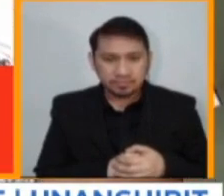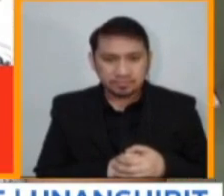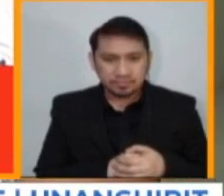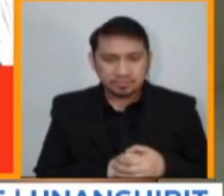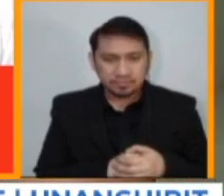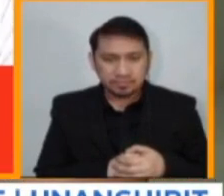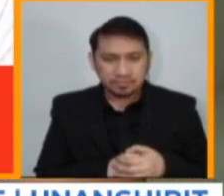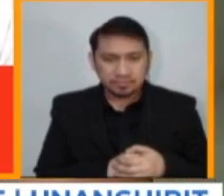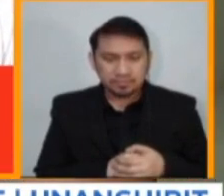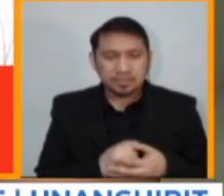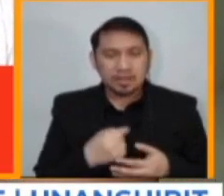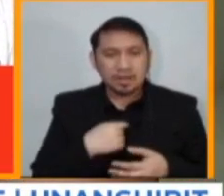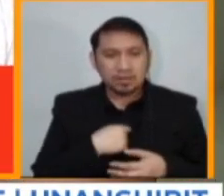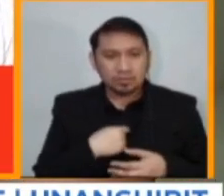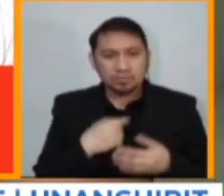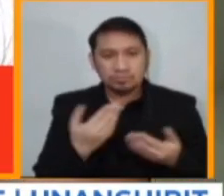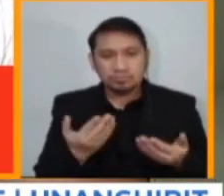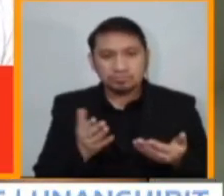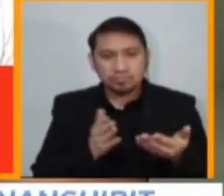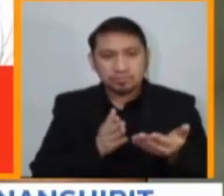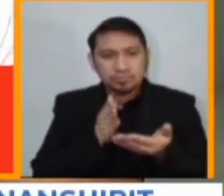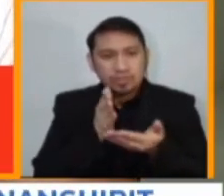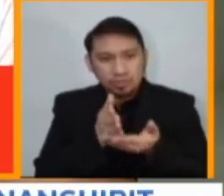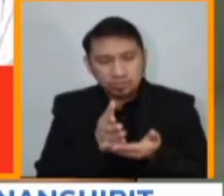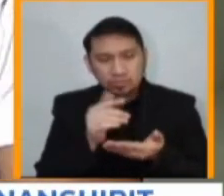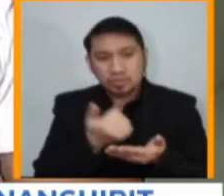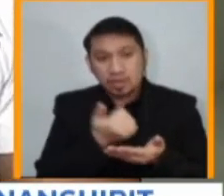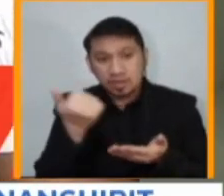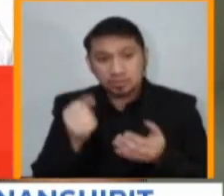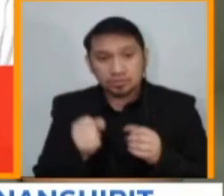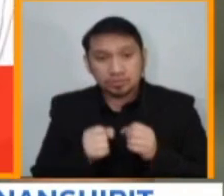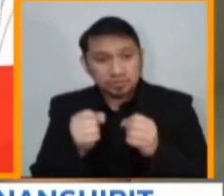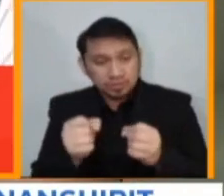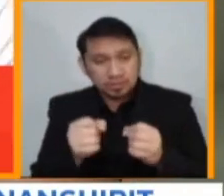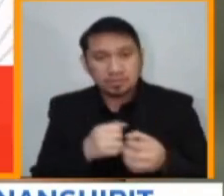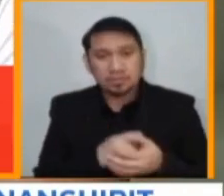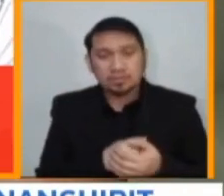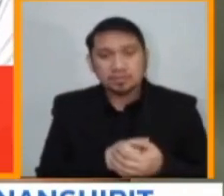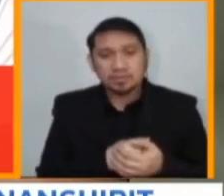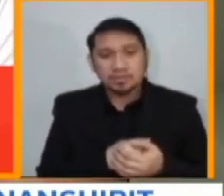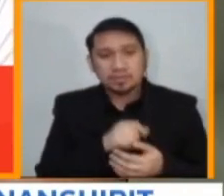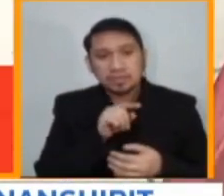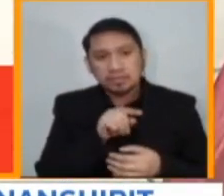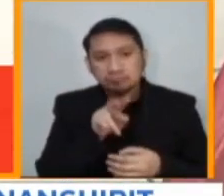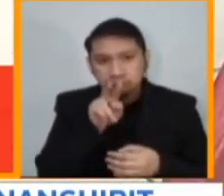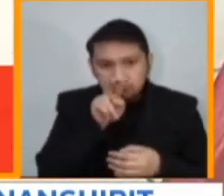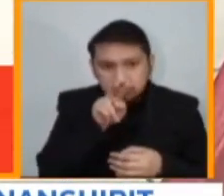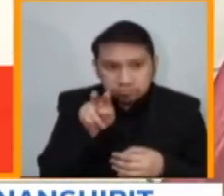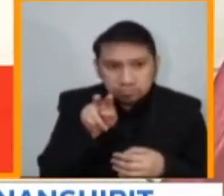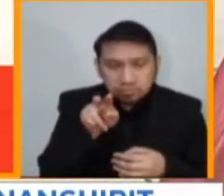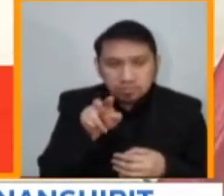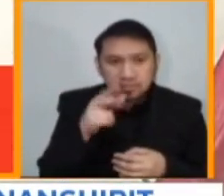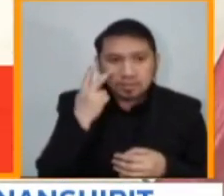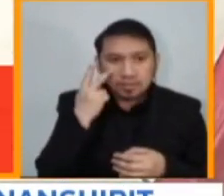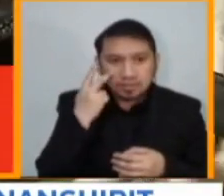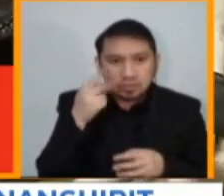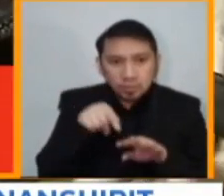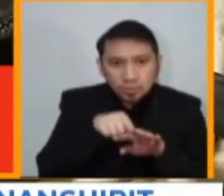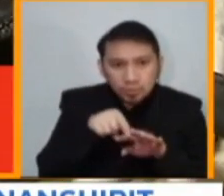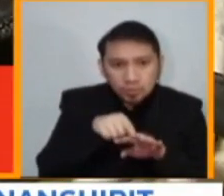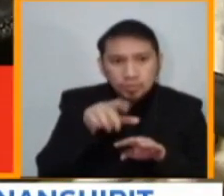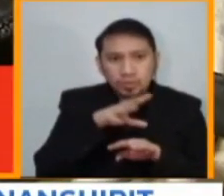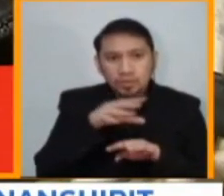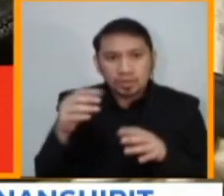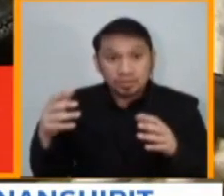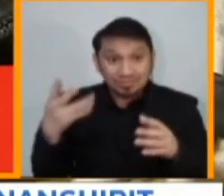naman po sa may kabilang parking. Doon, nalaman ko na nakita ko sa gilid yung chinelas niya sa kain sao. Doon